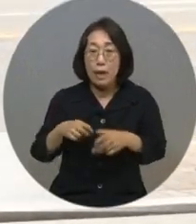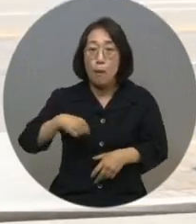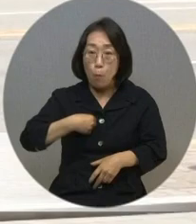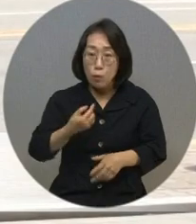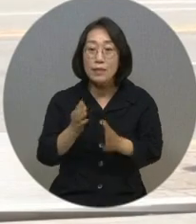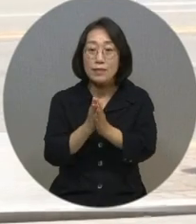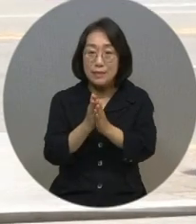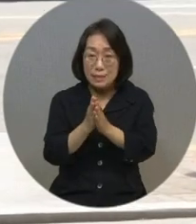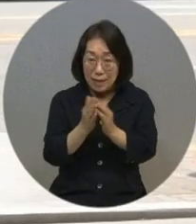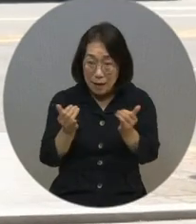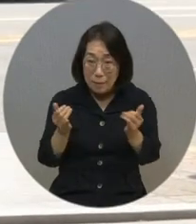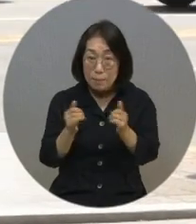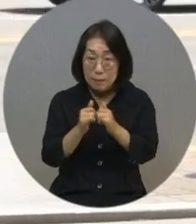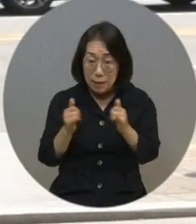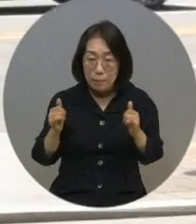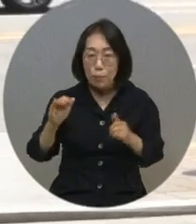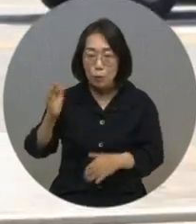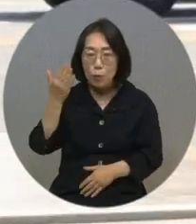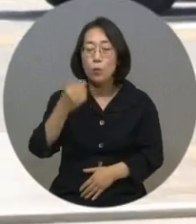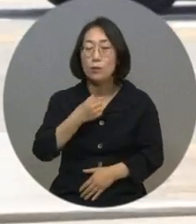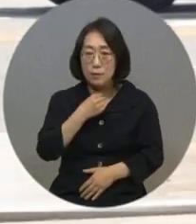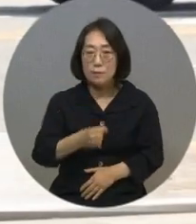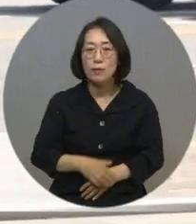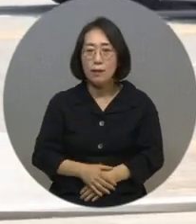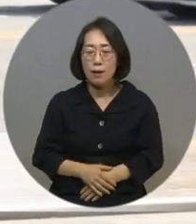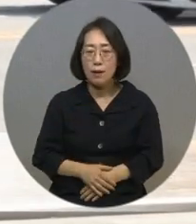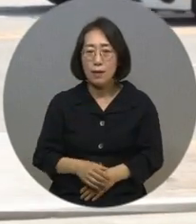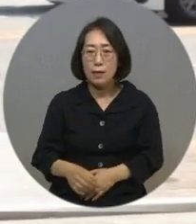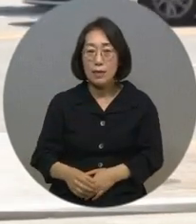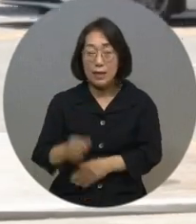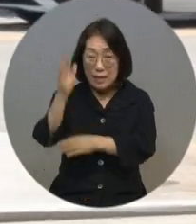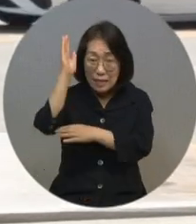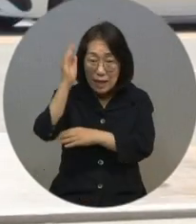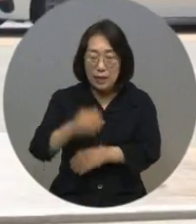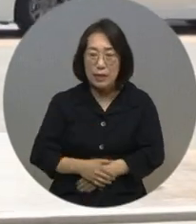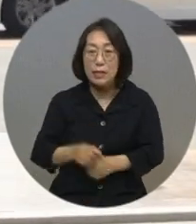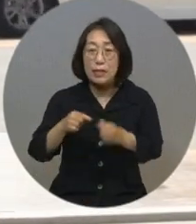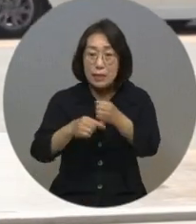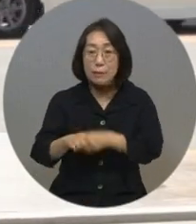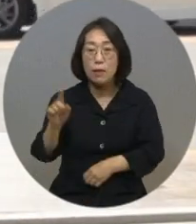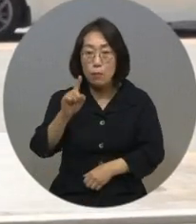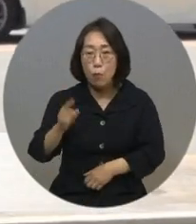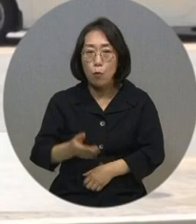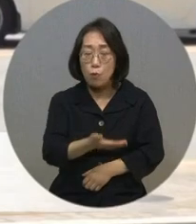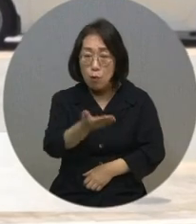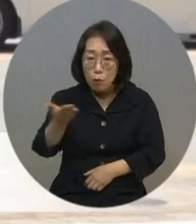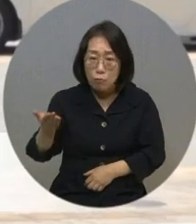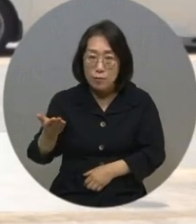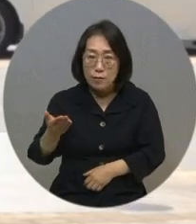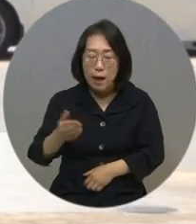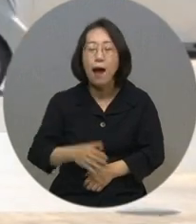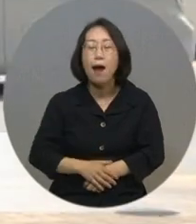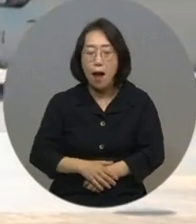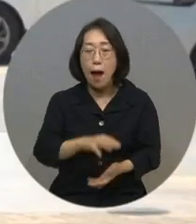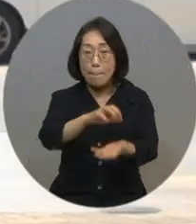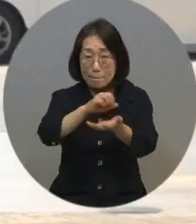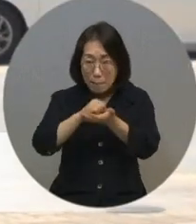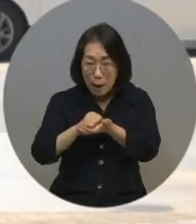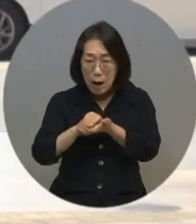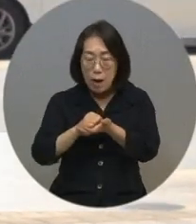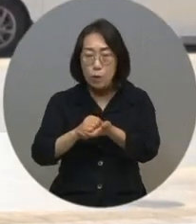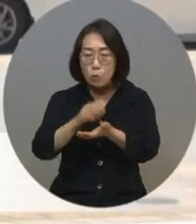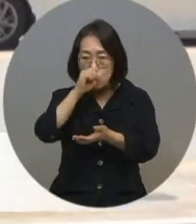당사자의 경기도 의원이 되고 있습니다. 이 목소리에 담겨있는 진정한 의미를 받아들여서 좋은 정책으로